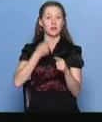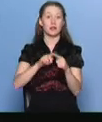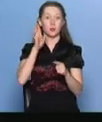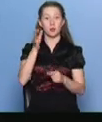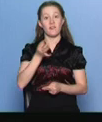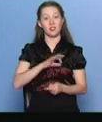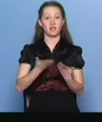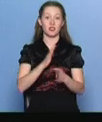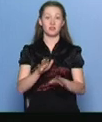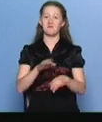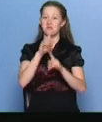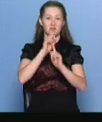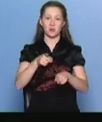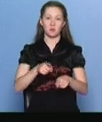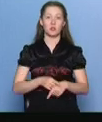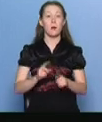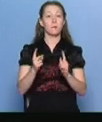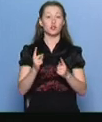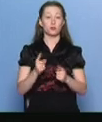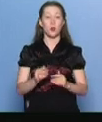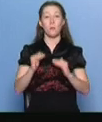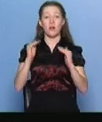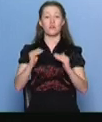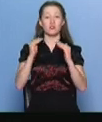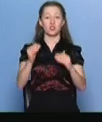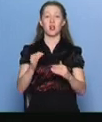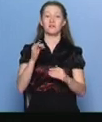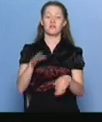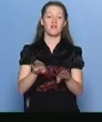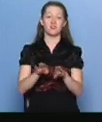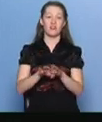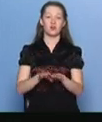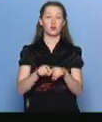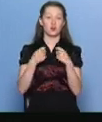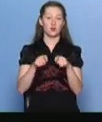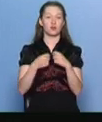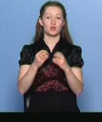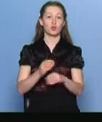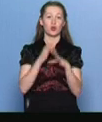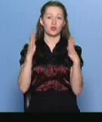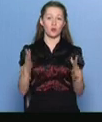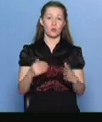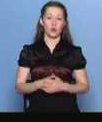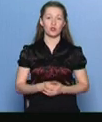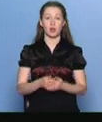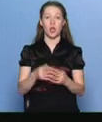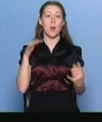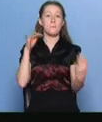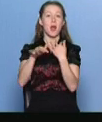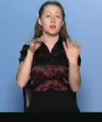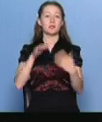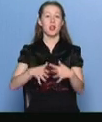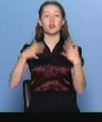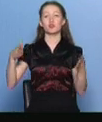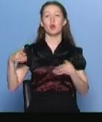нет? Не будет. Почему? Ну, каждый раз повышает, никакого эффекта, все равно больше нарушает. Переулок, оживленная трасса, магистраль, без разницы. Просто